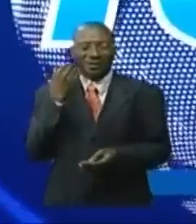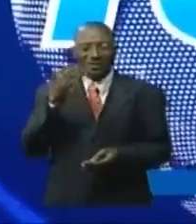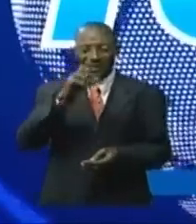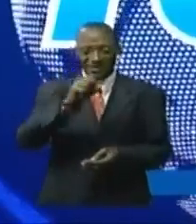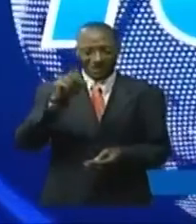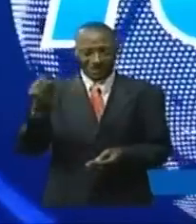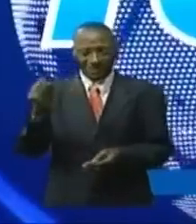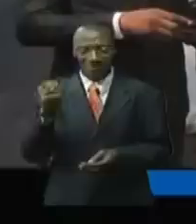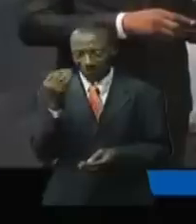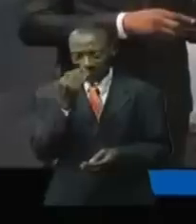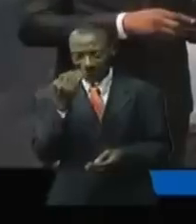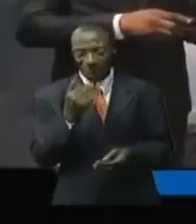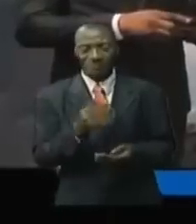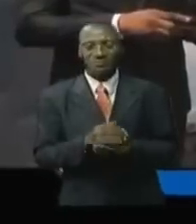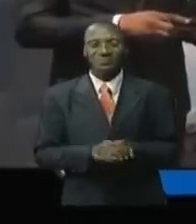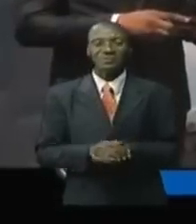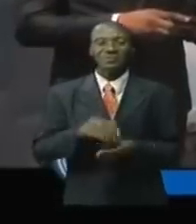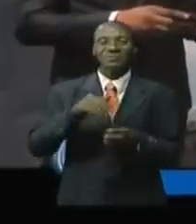Kalang, reportage.